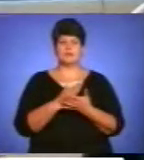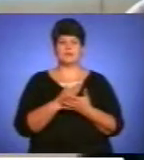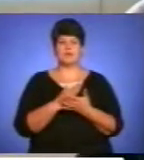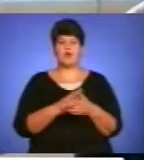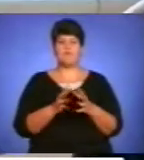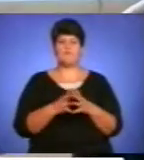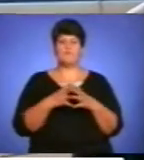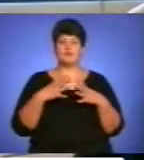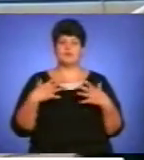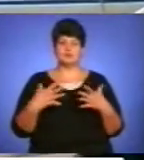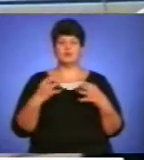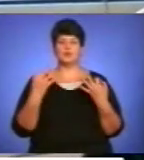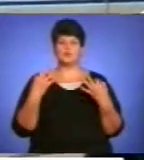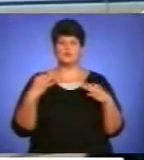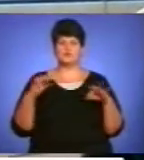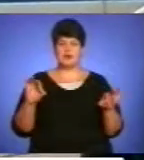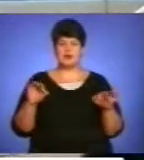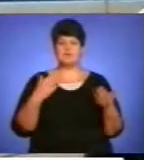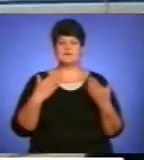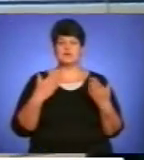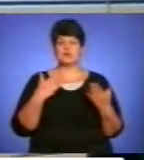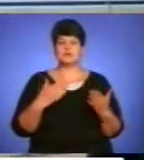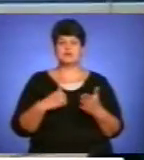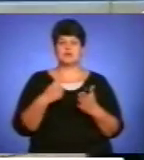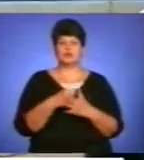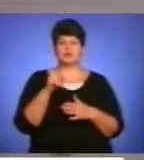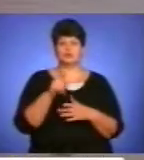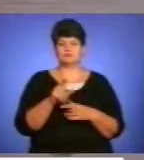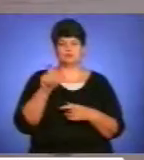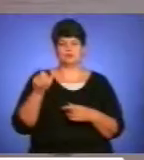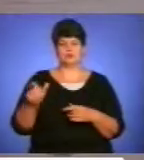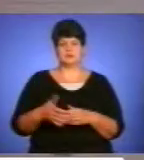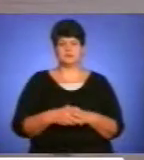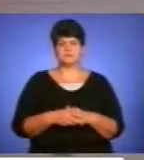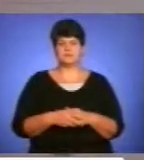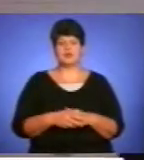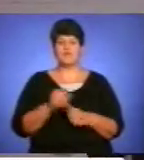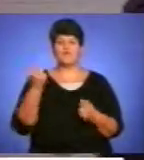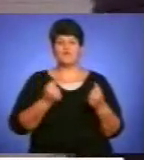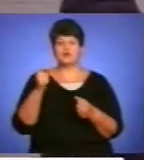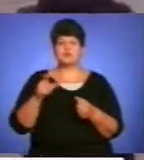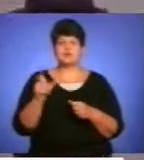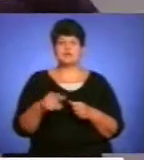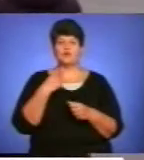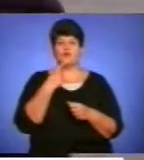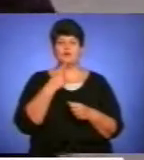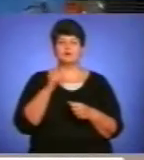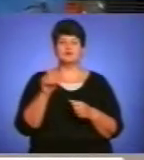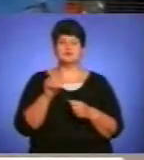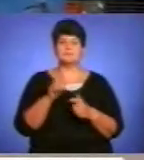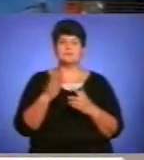більшість дозволяють і все, і відносяться, яка по-людськи. Водії міжміського та приміського транспорту запевняють,